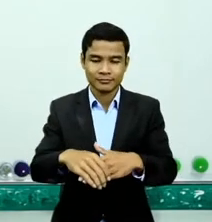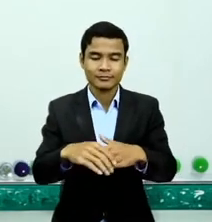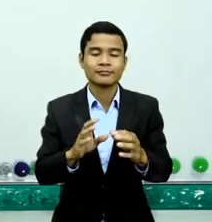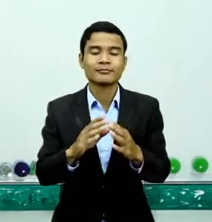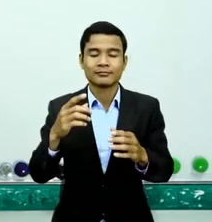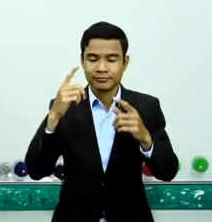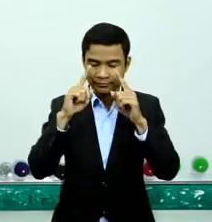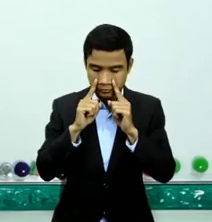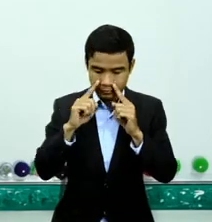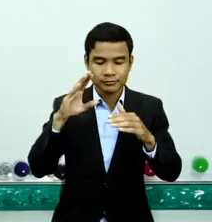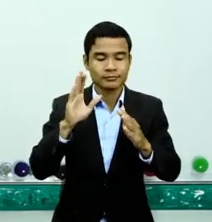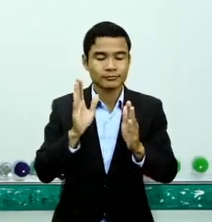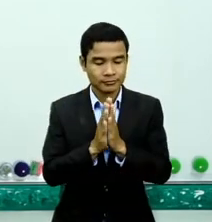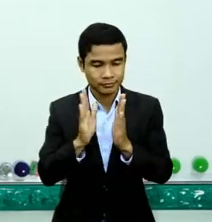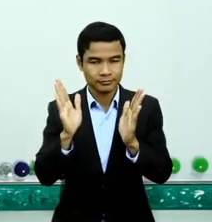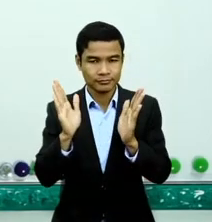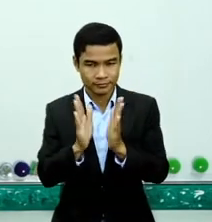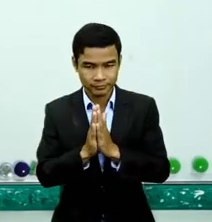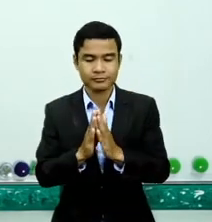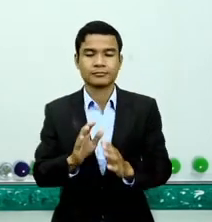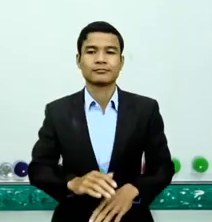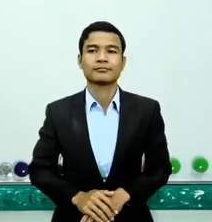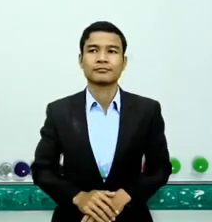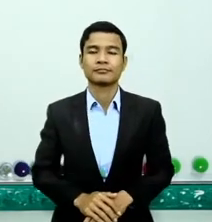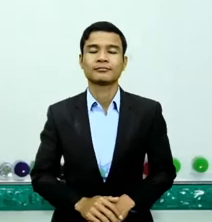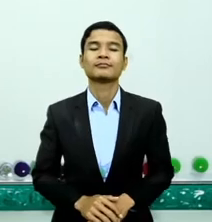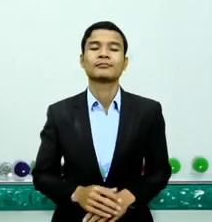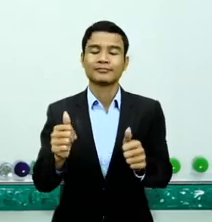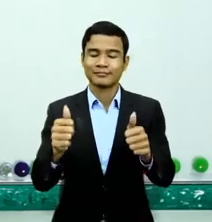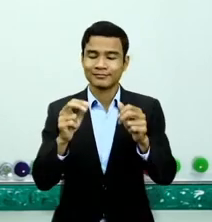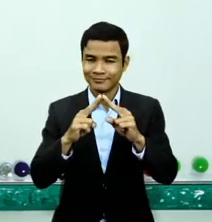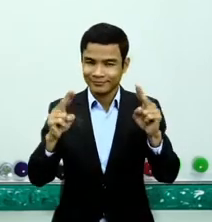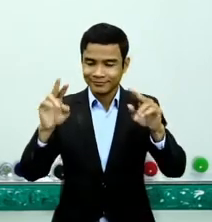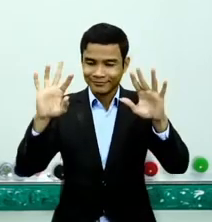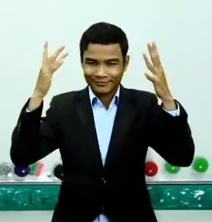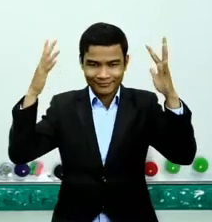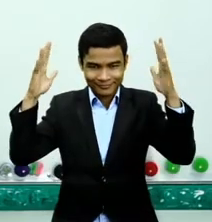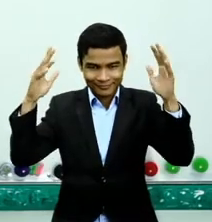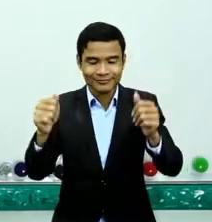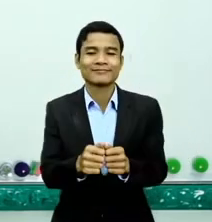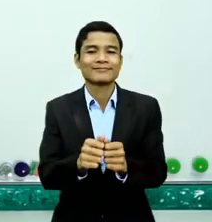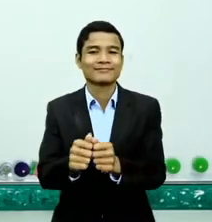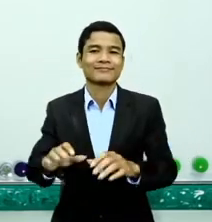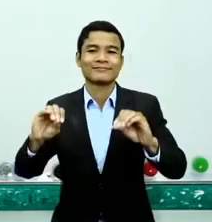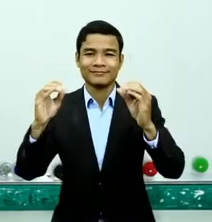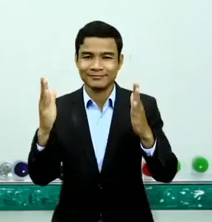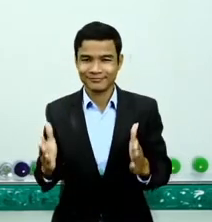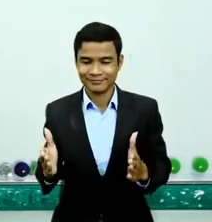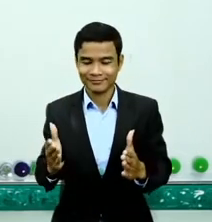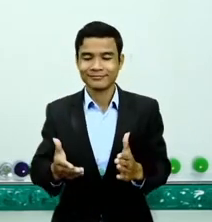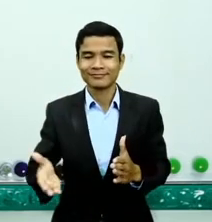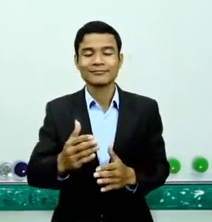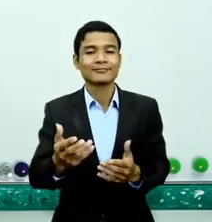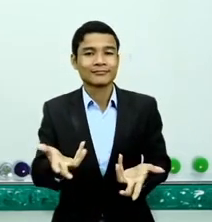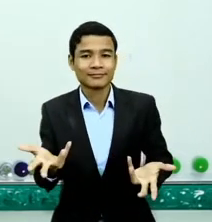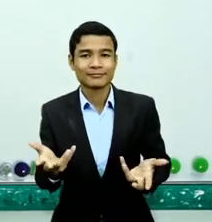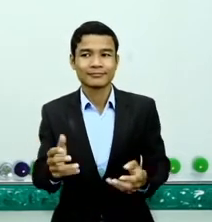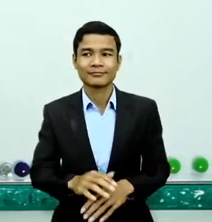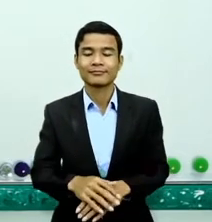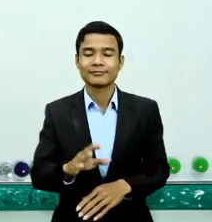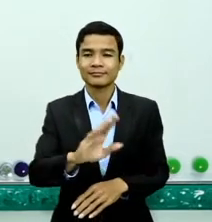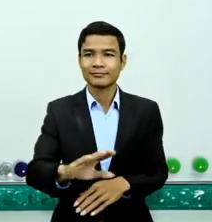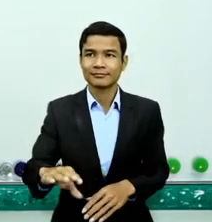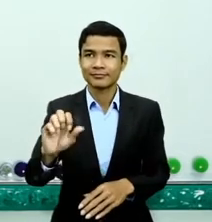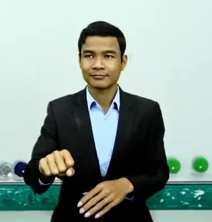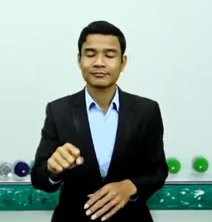sắp bay của trời tiếng đầy chà lọ nó ốc ốc sắp tơ cho mọi nhạc rồi tiếng ở khní chàng mạch đá con chà